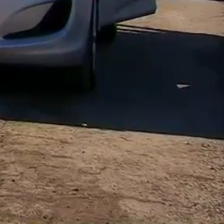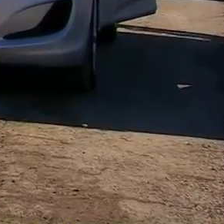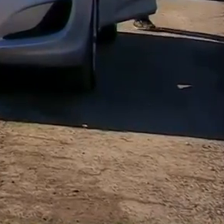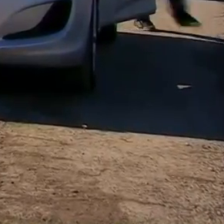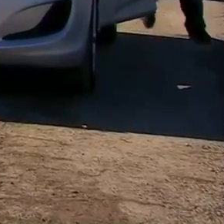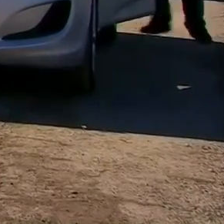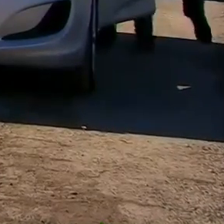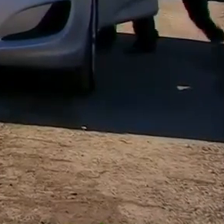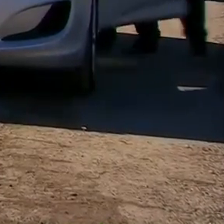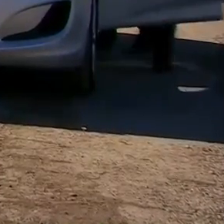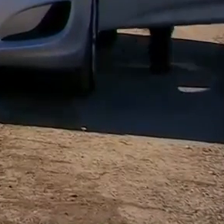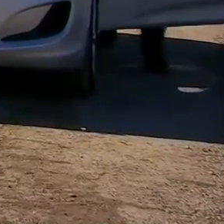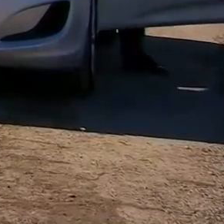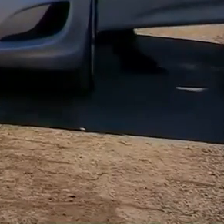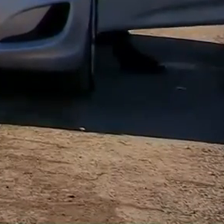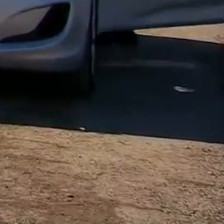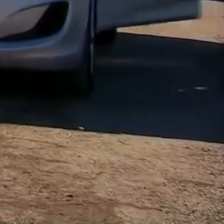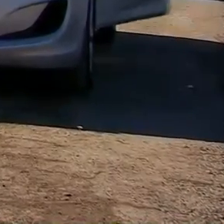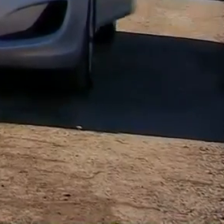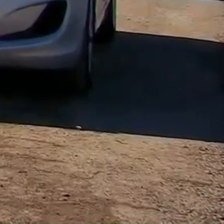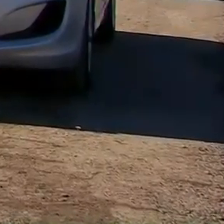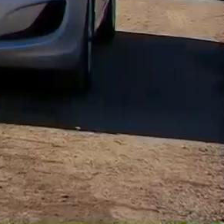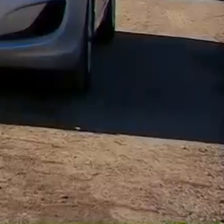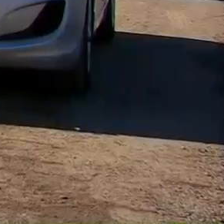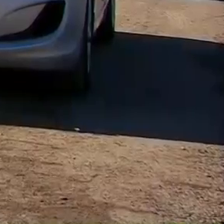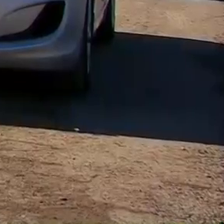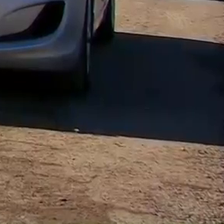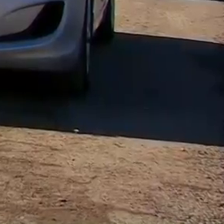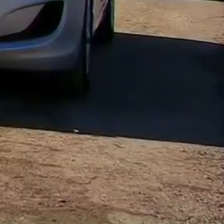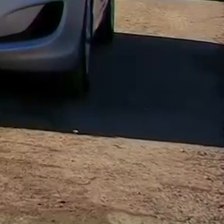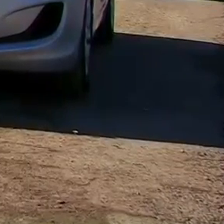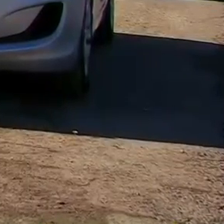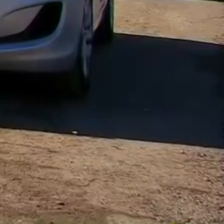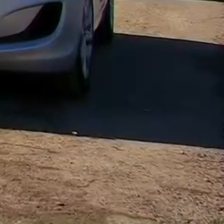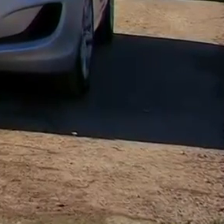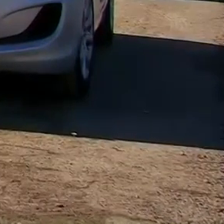olan direksiyonun başına geçti. Hızla uzaklaştılar.